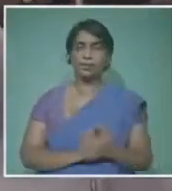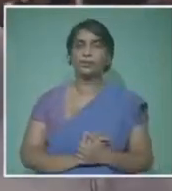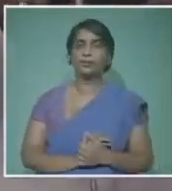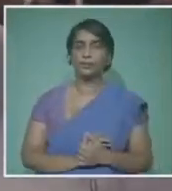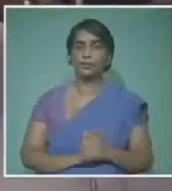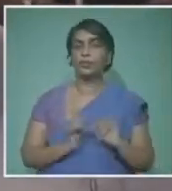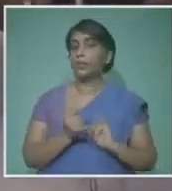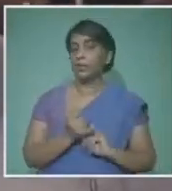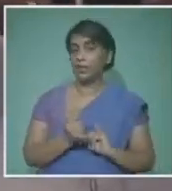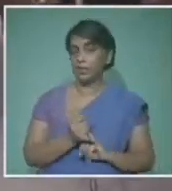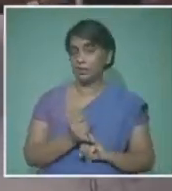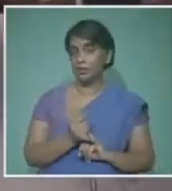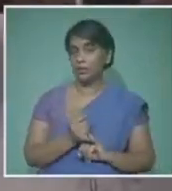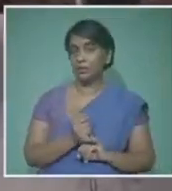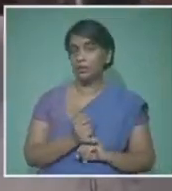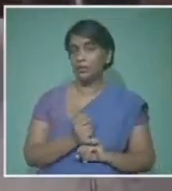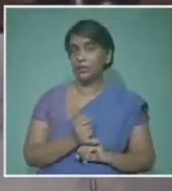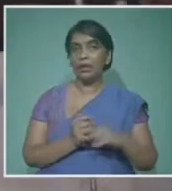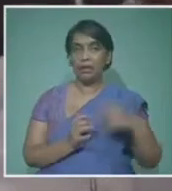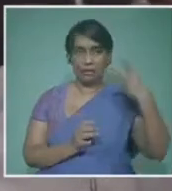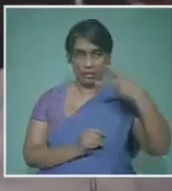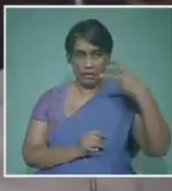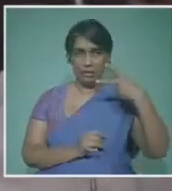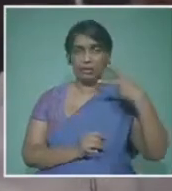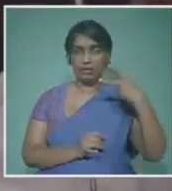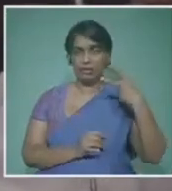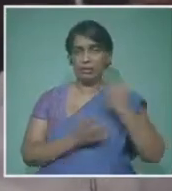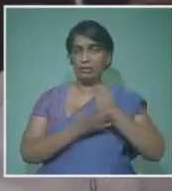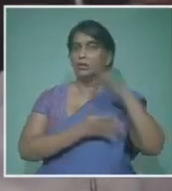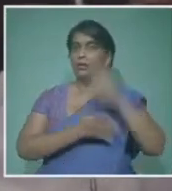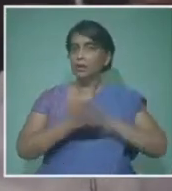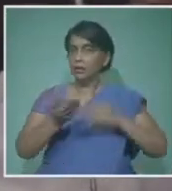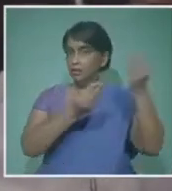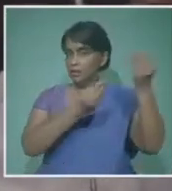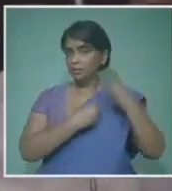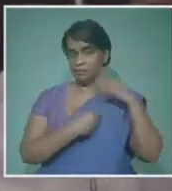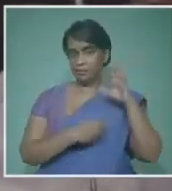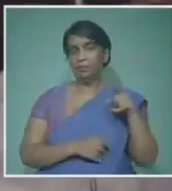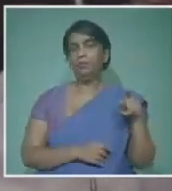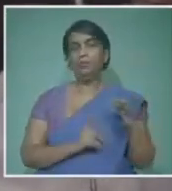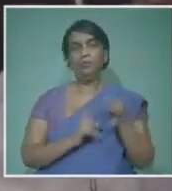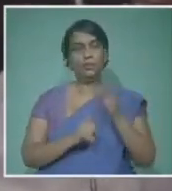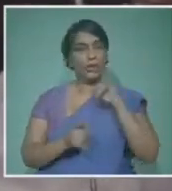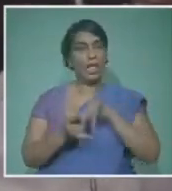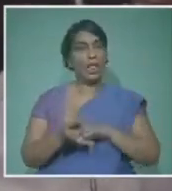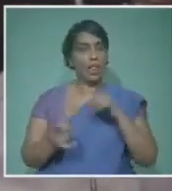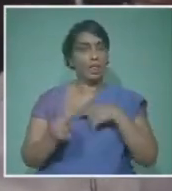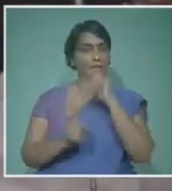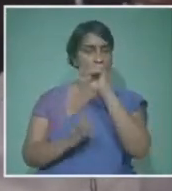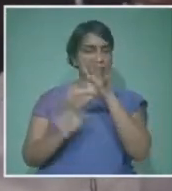සැප්තැම්බර් මේ දෙවනිදා එවලා තියෙන ලිපිය ජනාධිපති ලේකම්ට ඇඩ්‍රස් කරලා